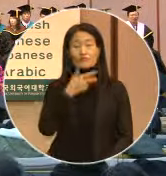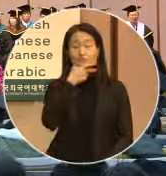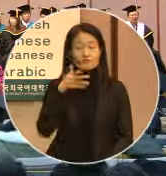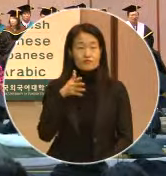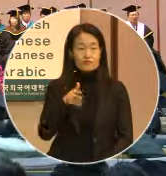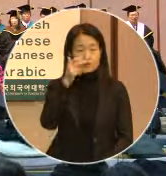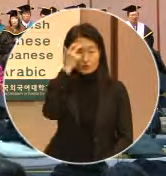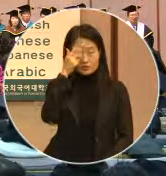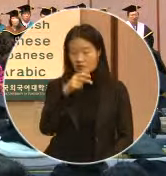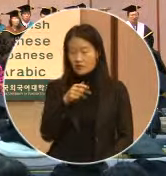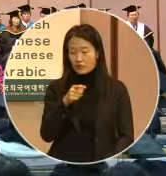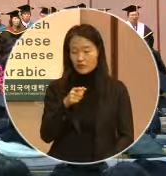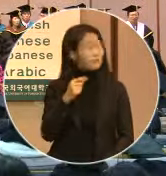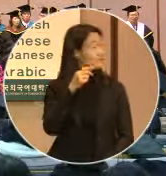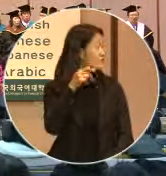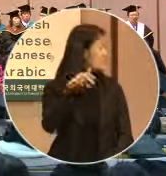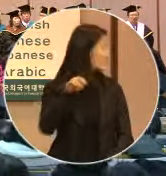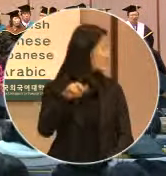영어학부 최유나 제프슨